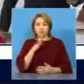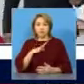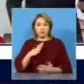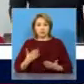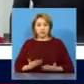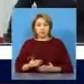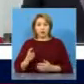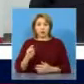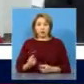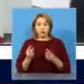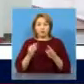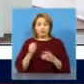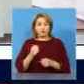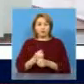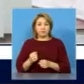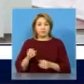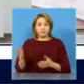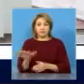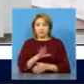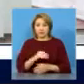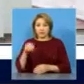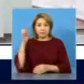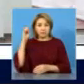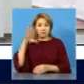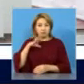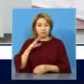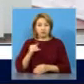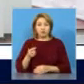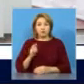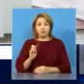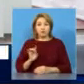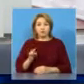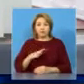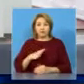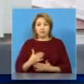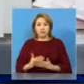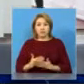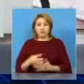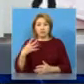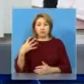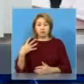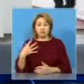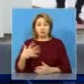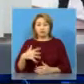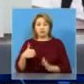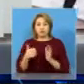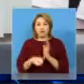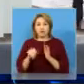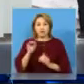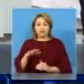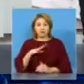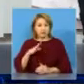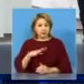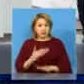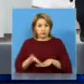от жағып отырмыз. Айналамыздың бәрі светпен отыр, біреулер көмір жағып отыр. Енді светке деген айына 50-60 мың шығып жатыр. Енді, конечно, мынандай заманда ол